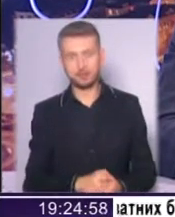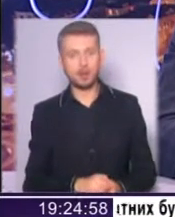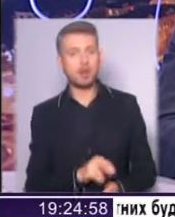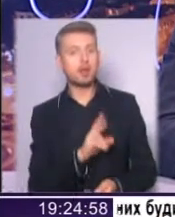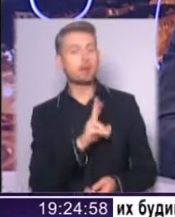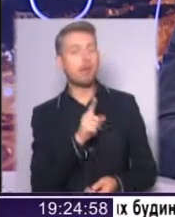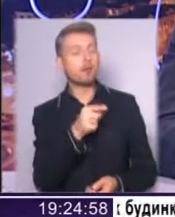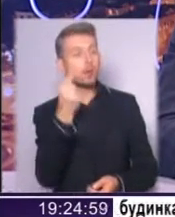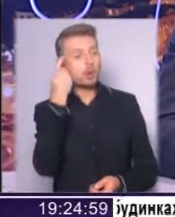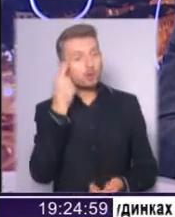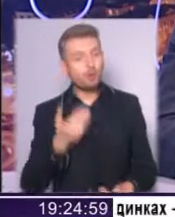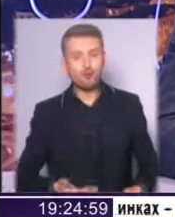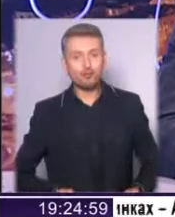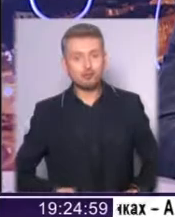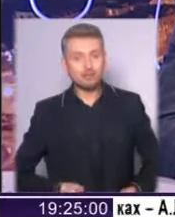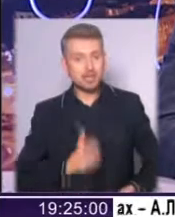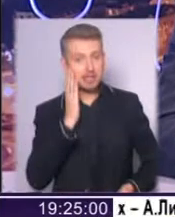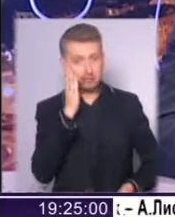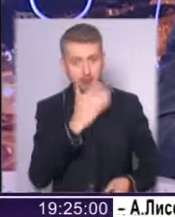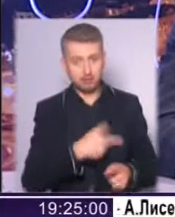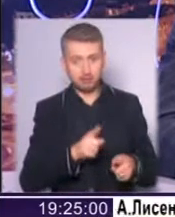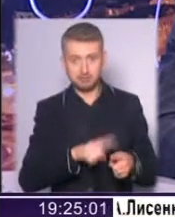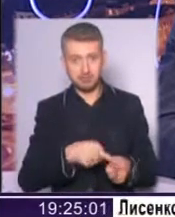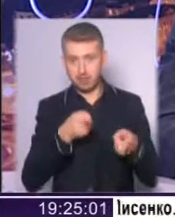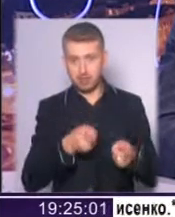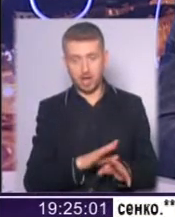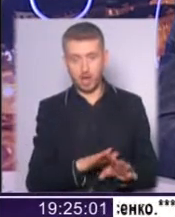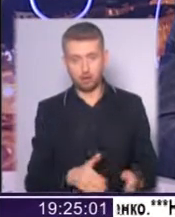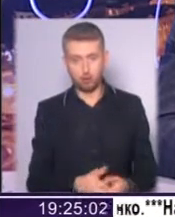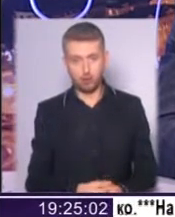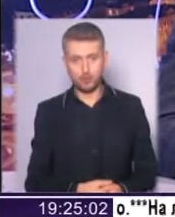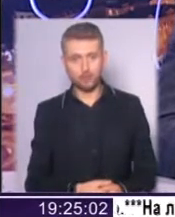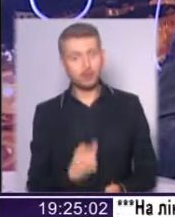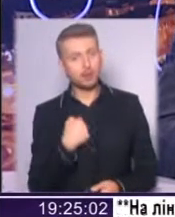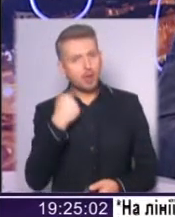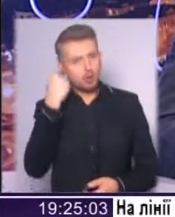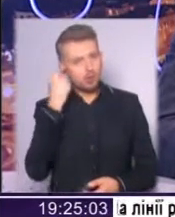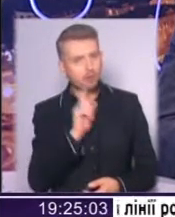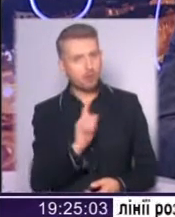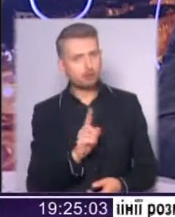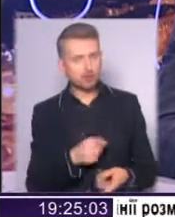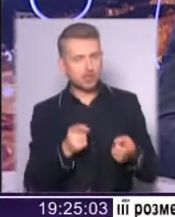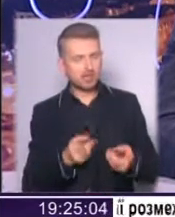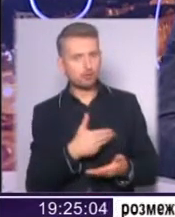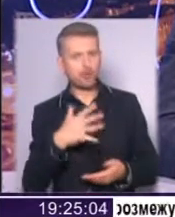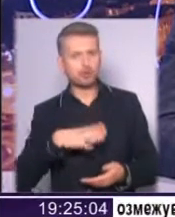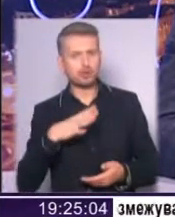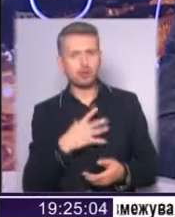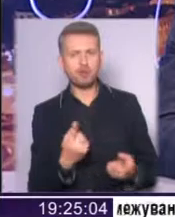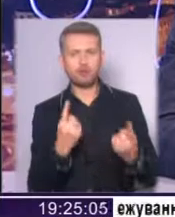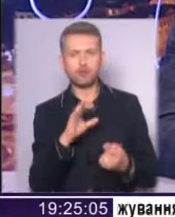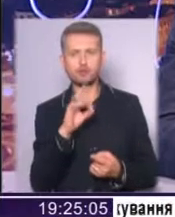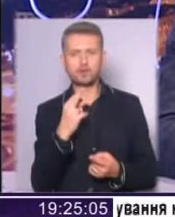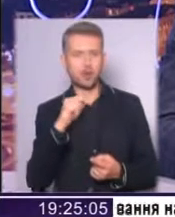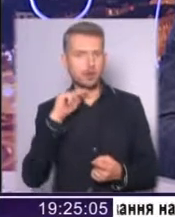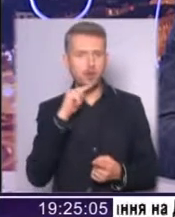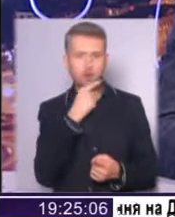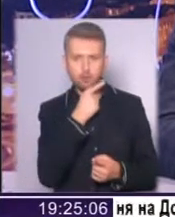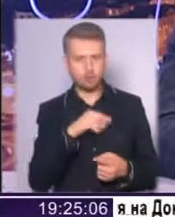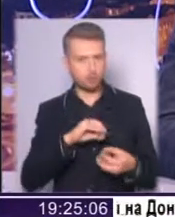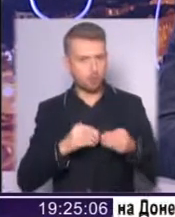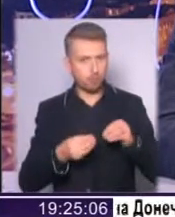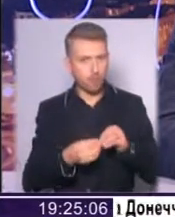що український сукупний державний борг становить в Україні 1,5 трильйона гривень. І це більше, ніж 90%